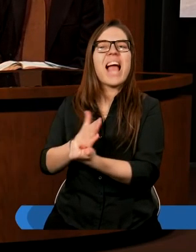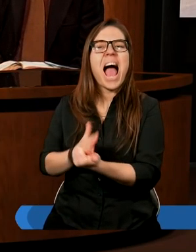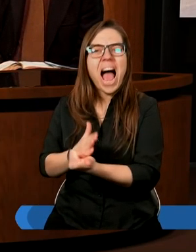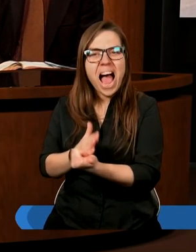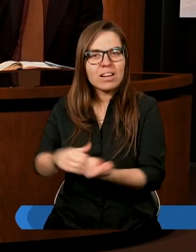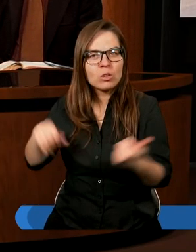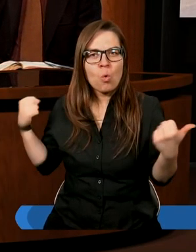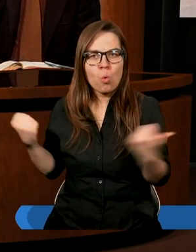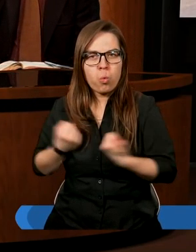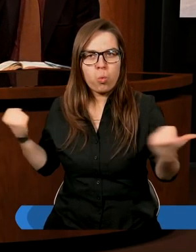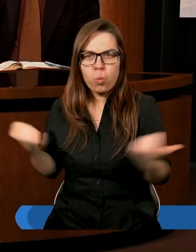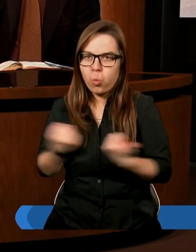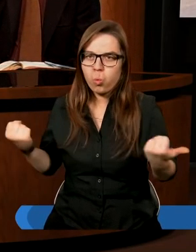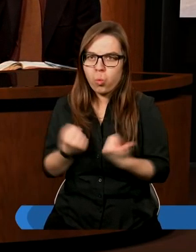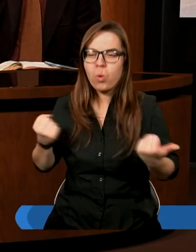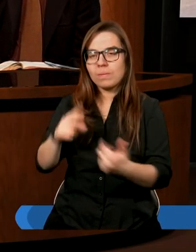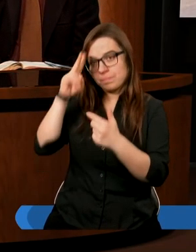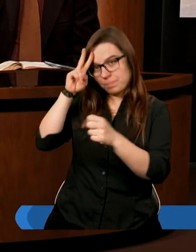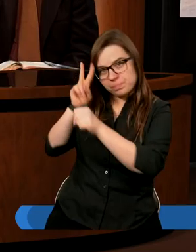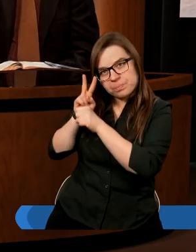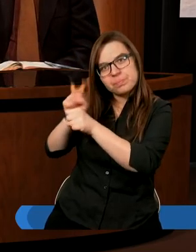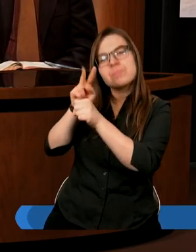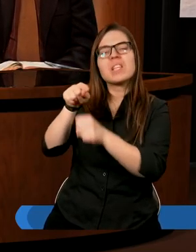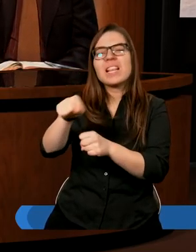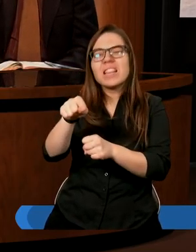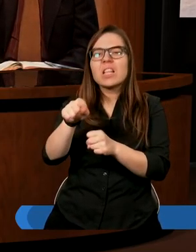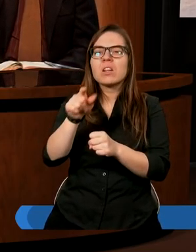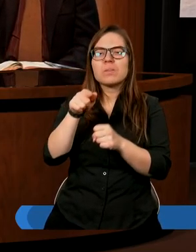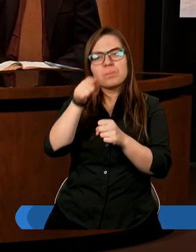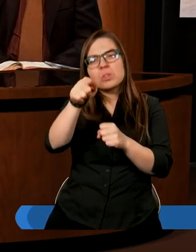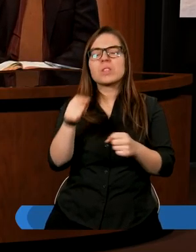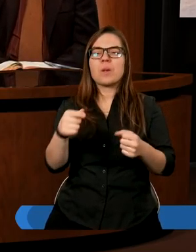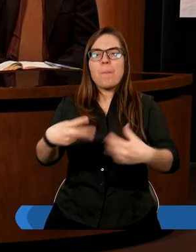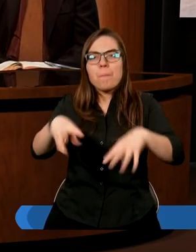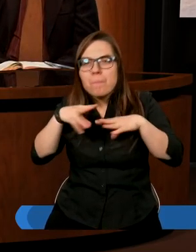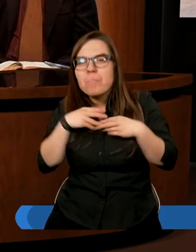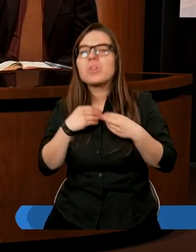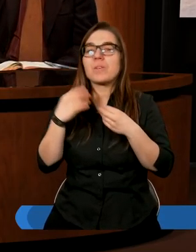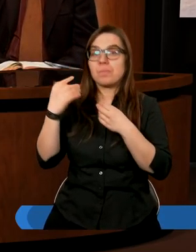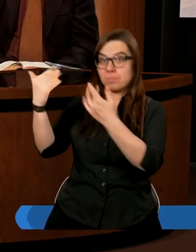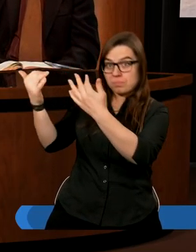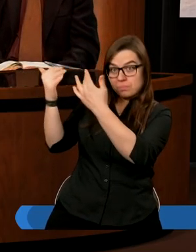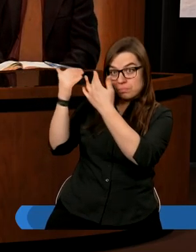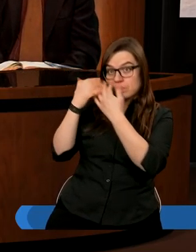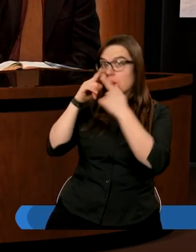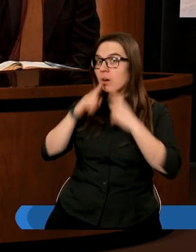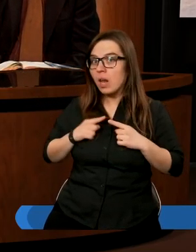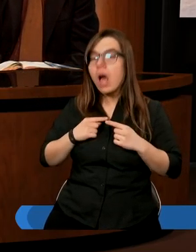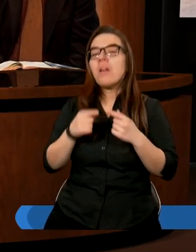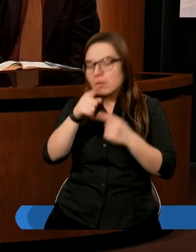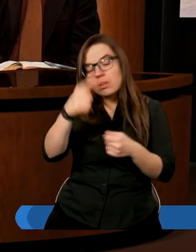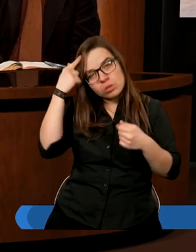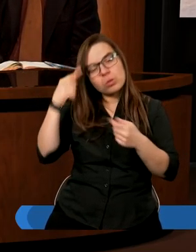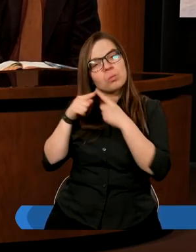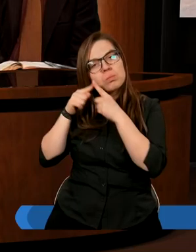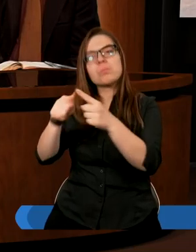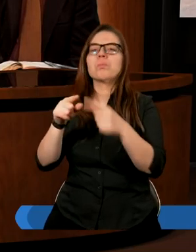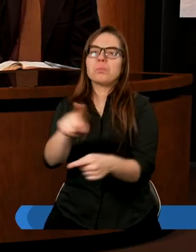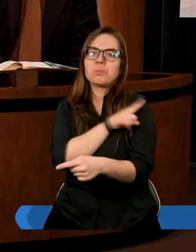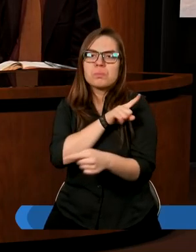Wierni w tym, co przyjęli na siebie i co Bóg im zlecił. Tak,